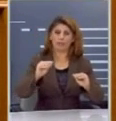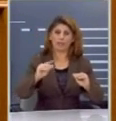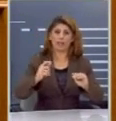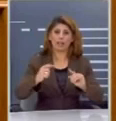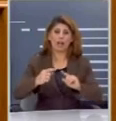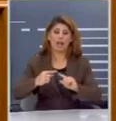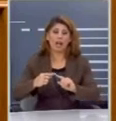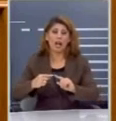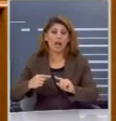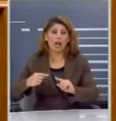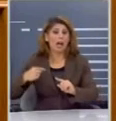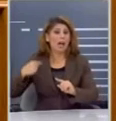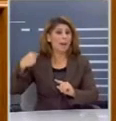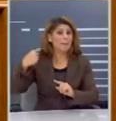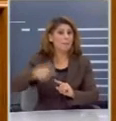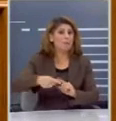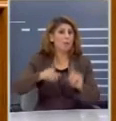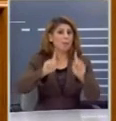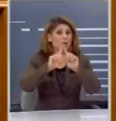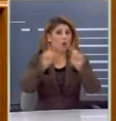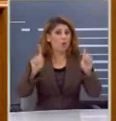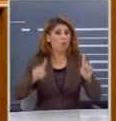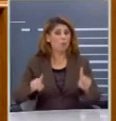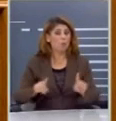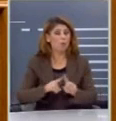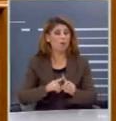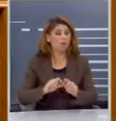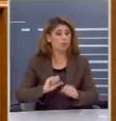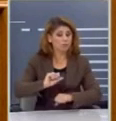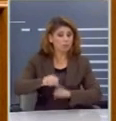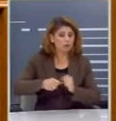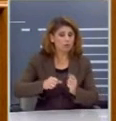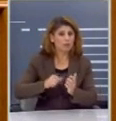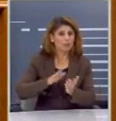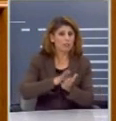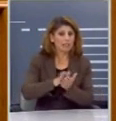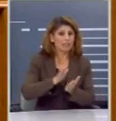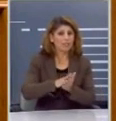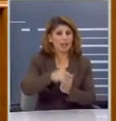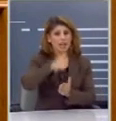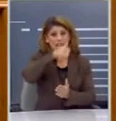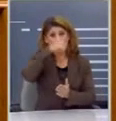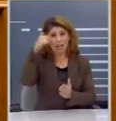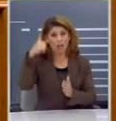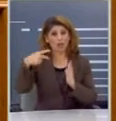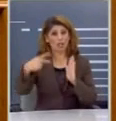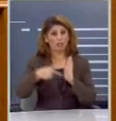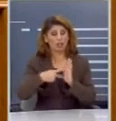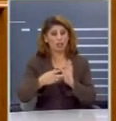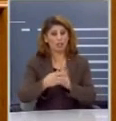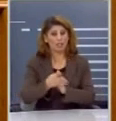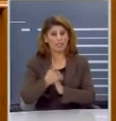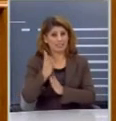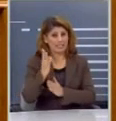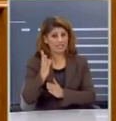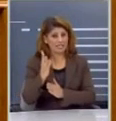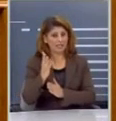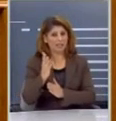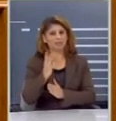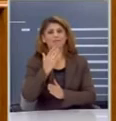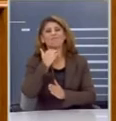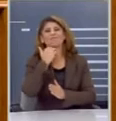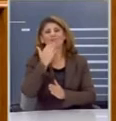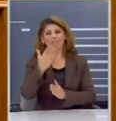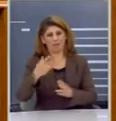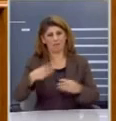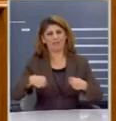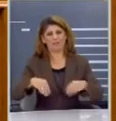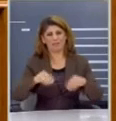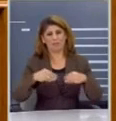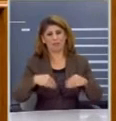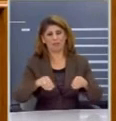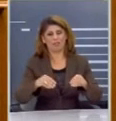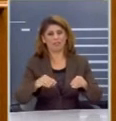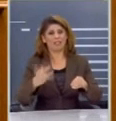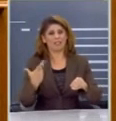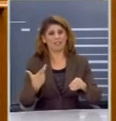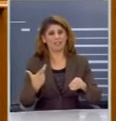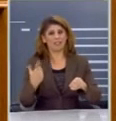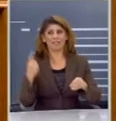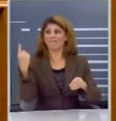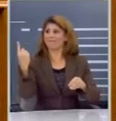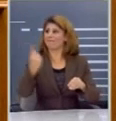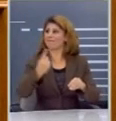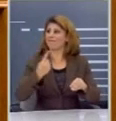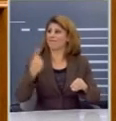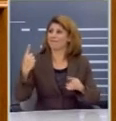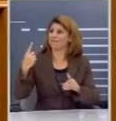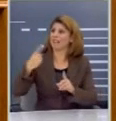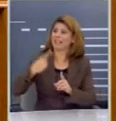όμως ομόλογο που επιχειρήθηκε να εκδοθεί το καλοκαίρι του 2014 δεν μπόρεσε να πουληθεί, διότι η ευνοϊκή συγκυρία